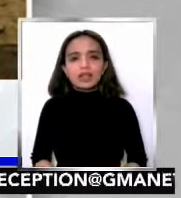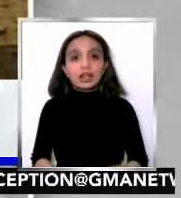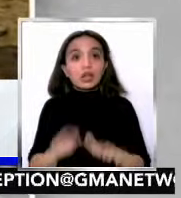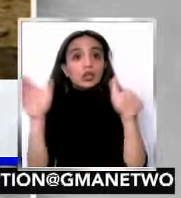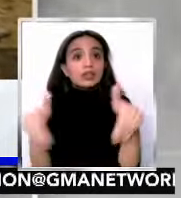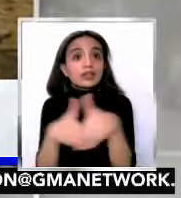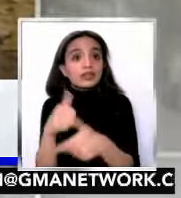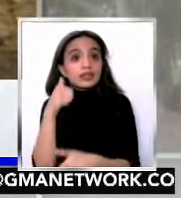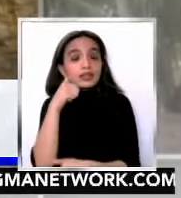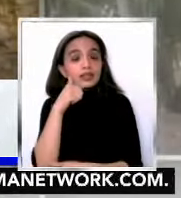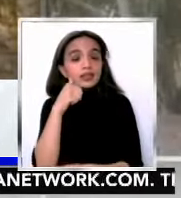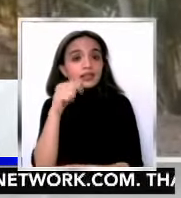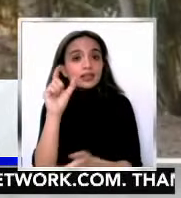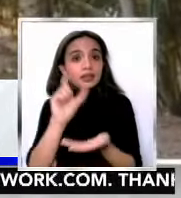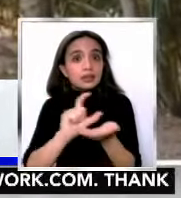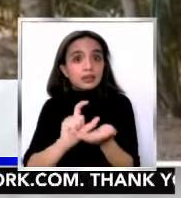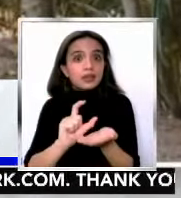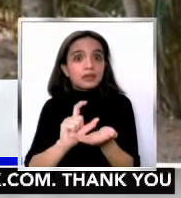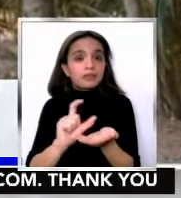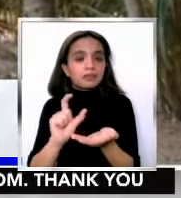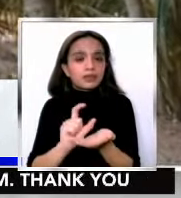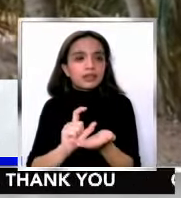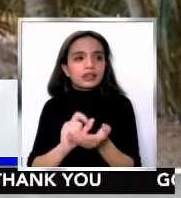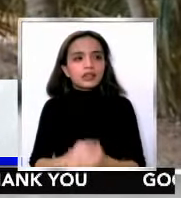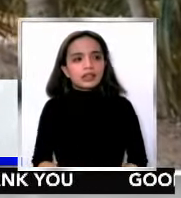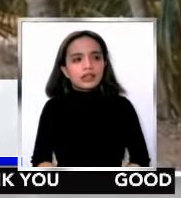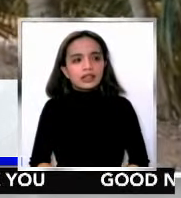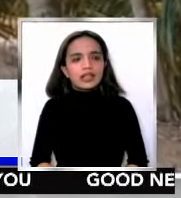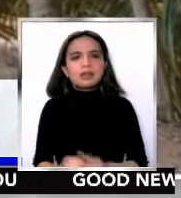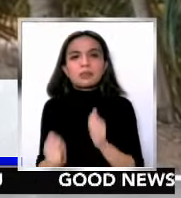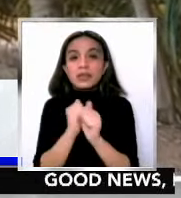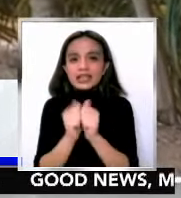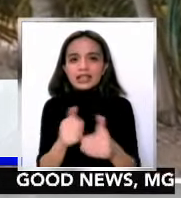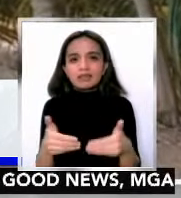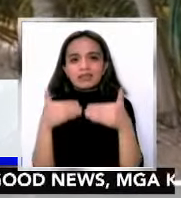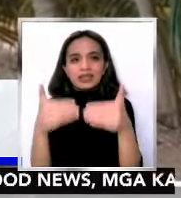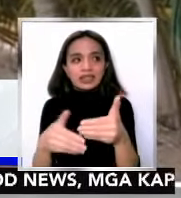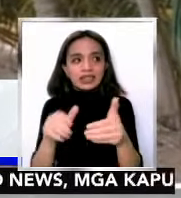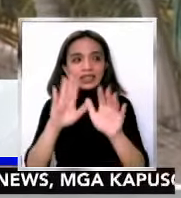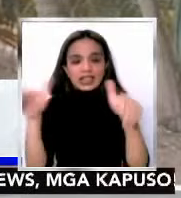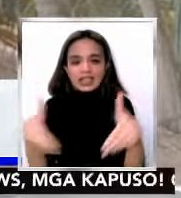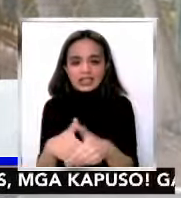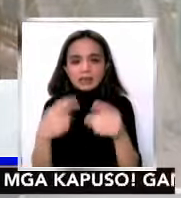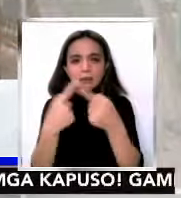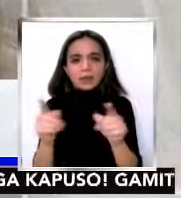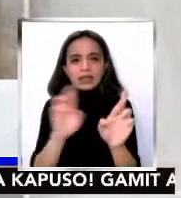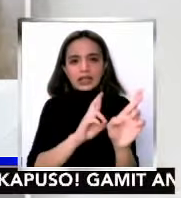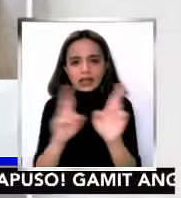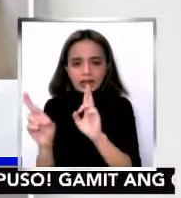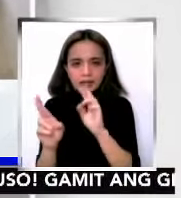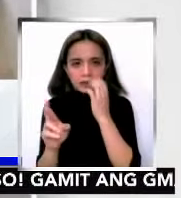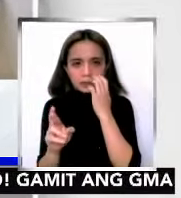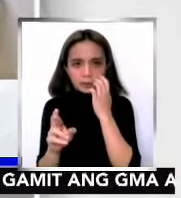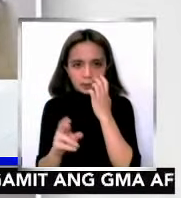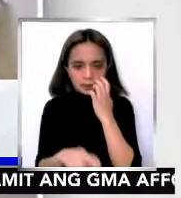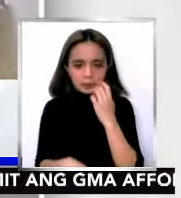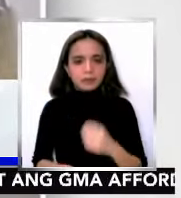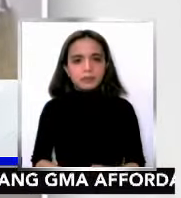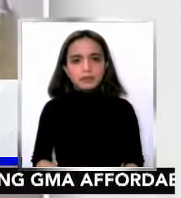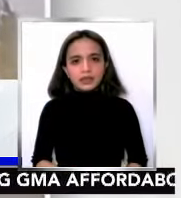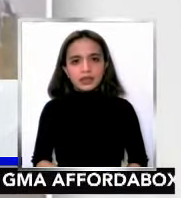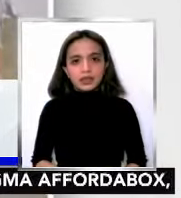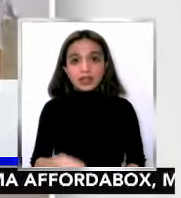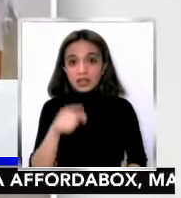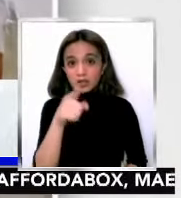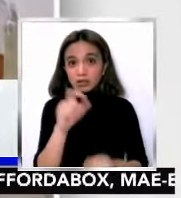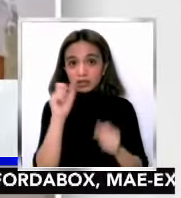ay senyales ng kanyang moving on. Nakapangkasal, pero ready to mingle. Eh, jowable ka naman ba,